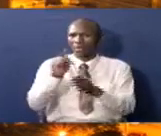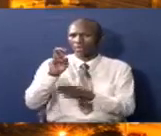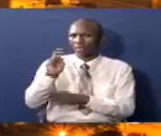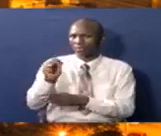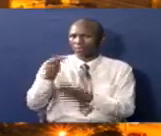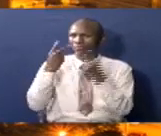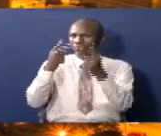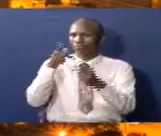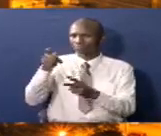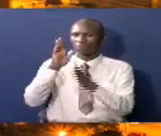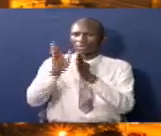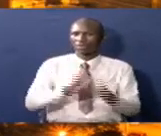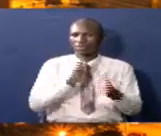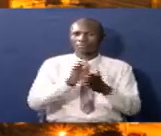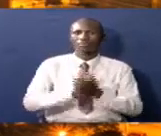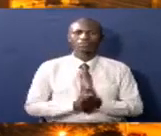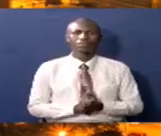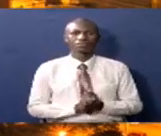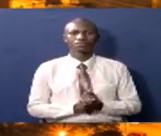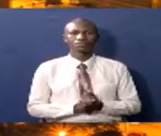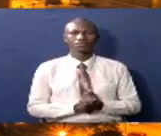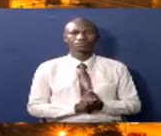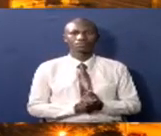Muthoka notumbanisi ya maovo.